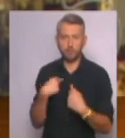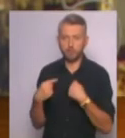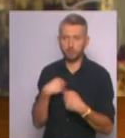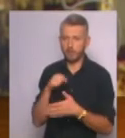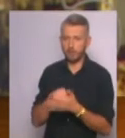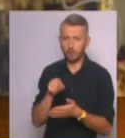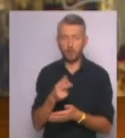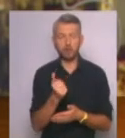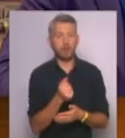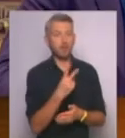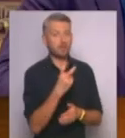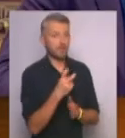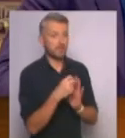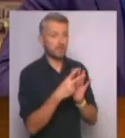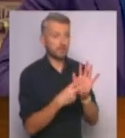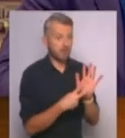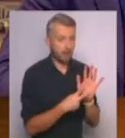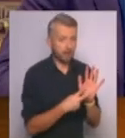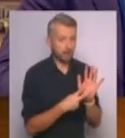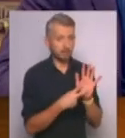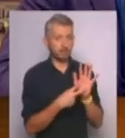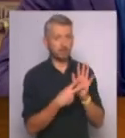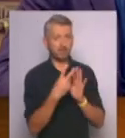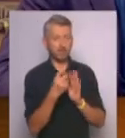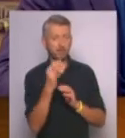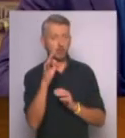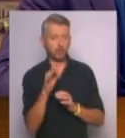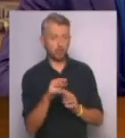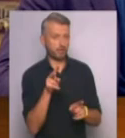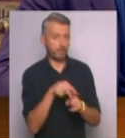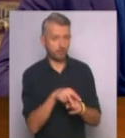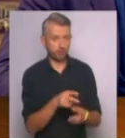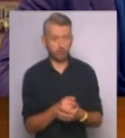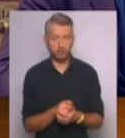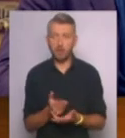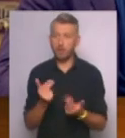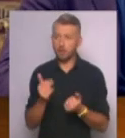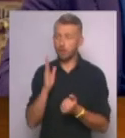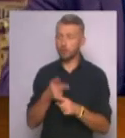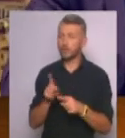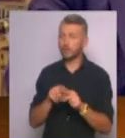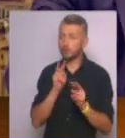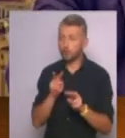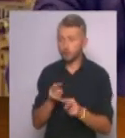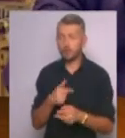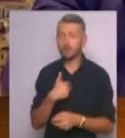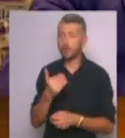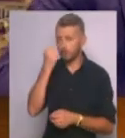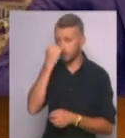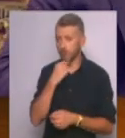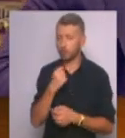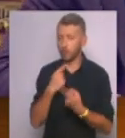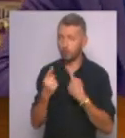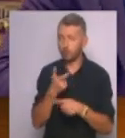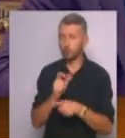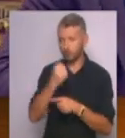питання. 217-200% завантаженості. Це надзвичайно. Будемо, звичайно, так само за цим слідкувати. Пан Андрію, вам вдячна за розмову. Дуже